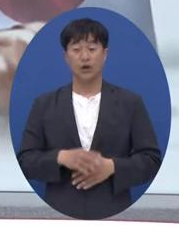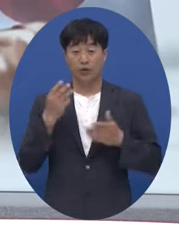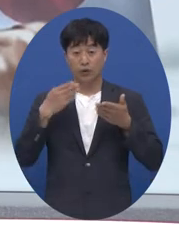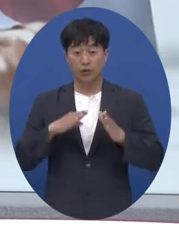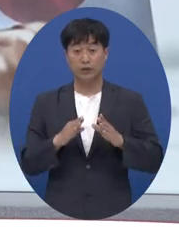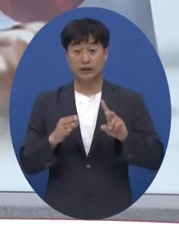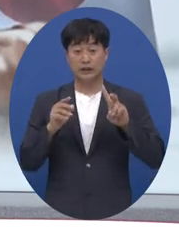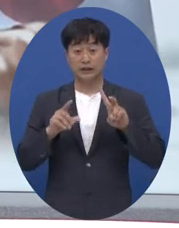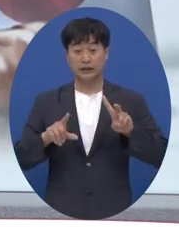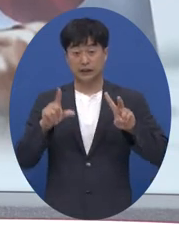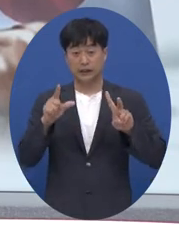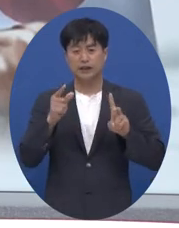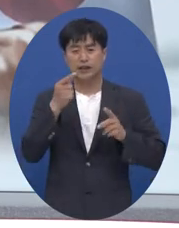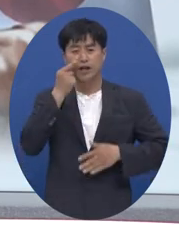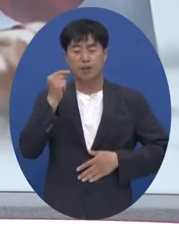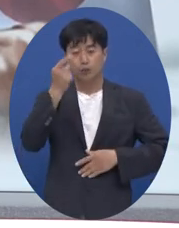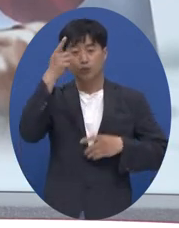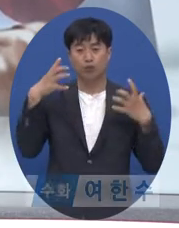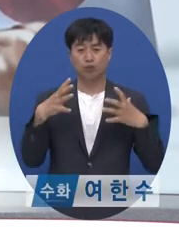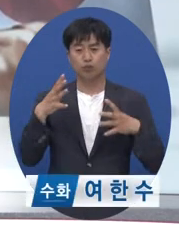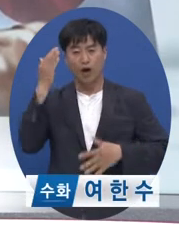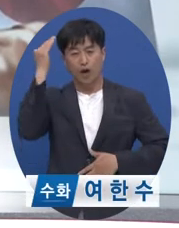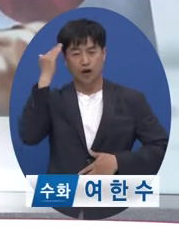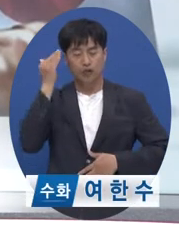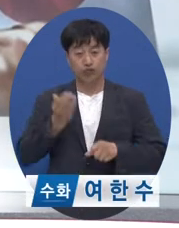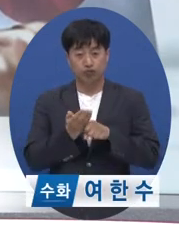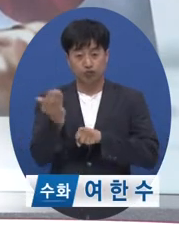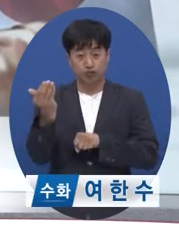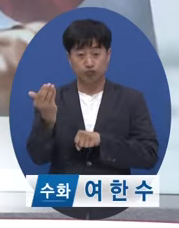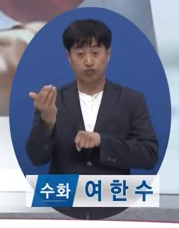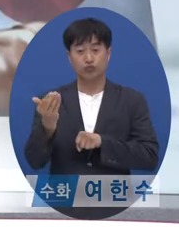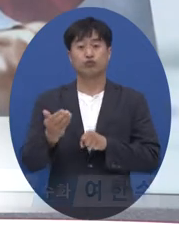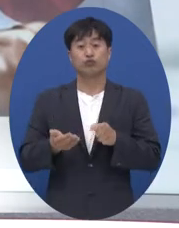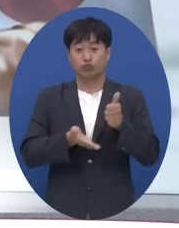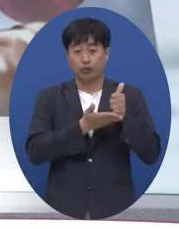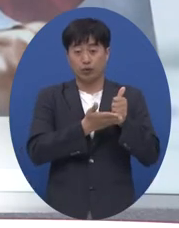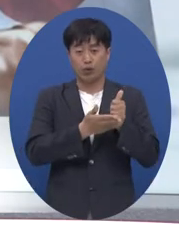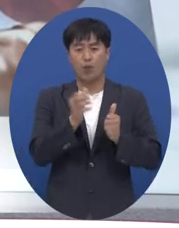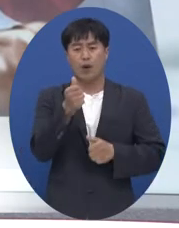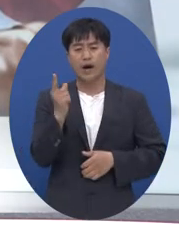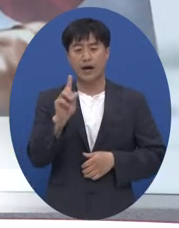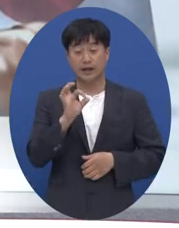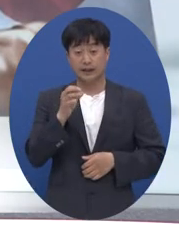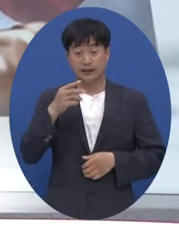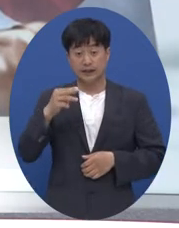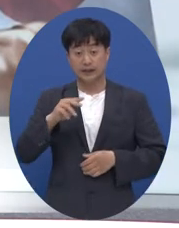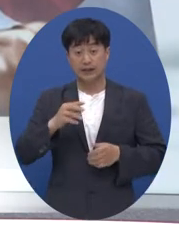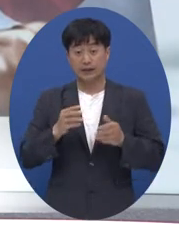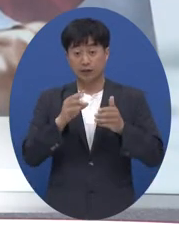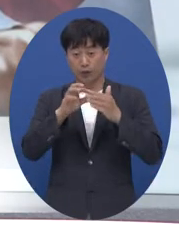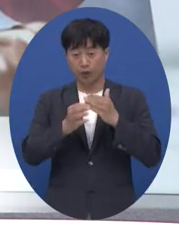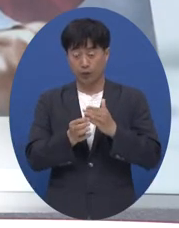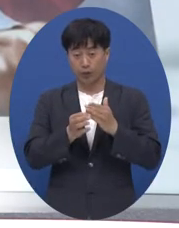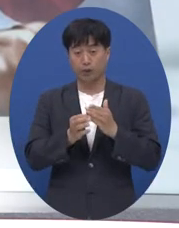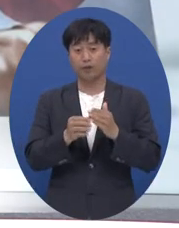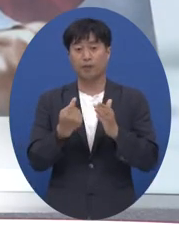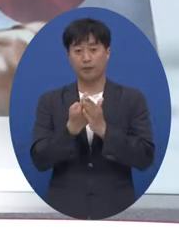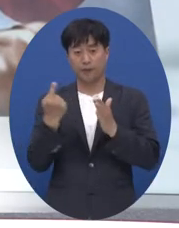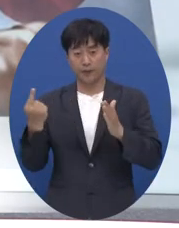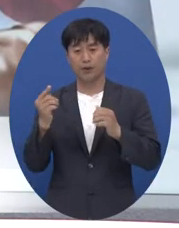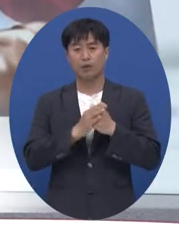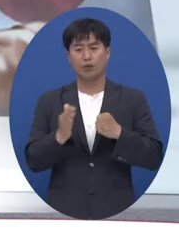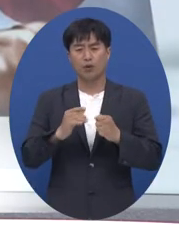경기도는 이 일본 정부가 우리나라를 수출 심사 우대 국가 화이트리스트 에서 배제 함에 따라 장 단기적인 대응